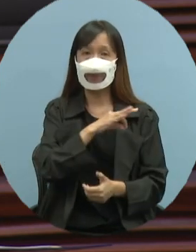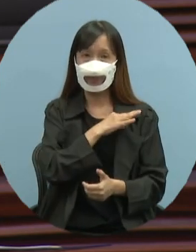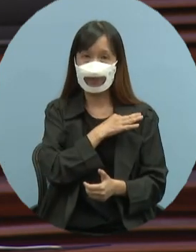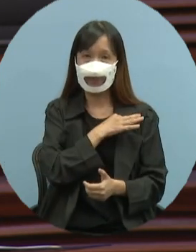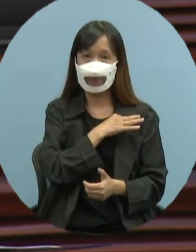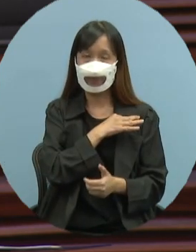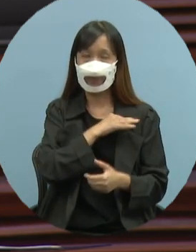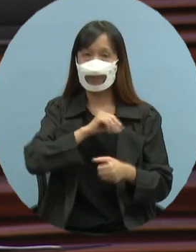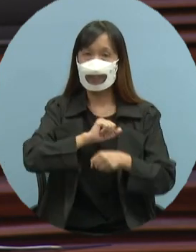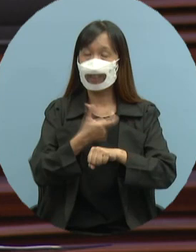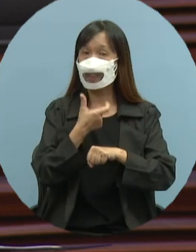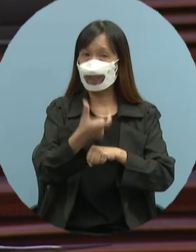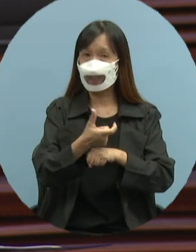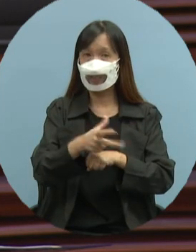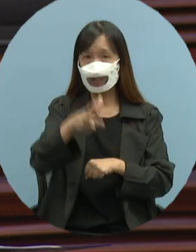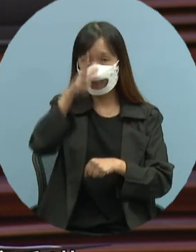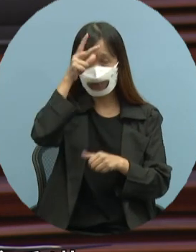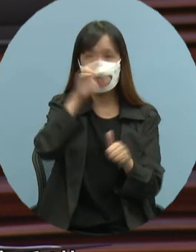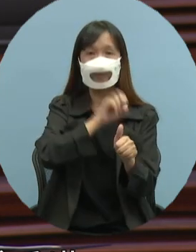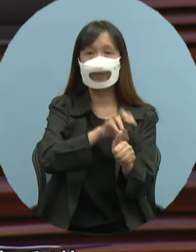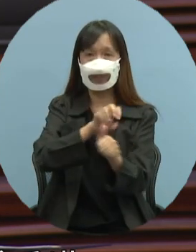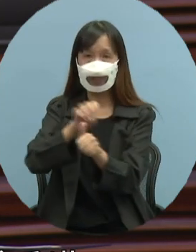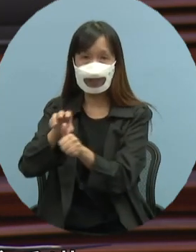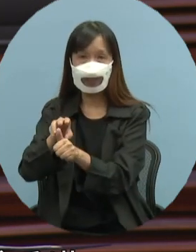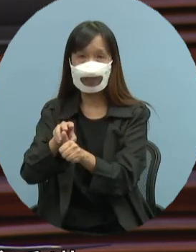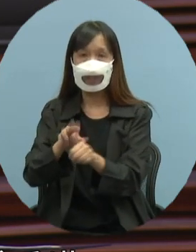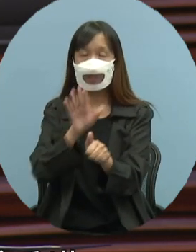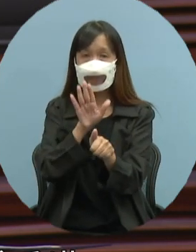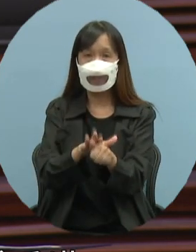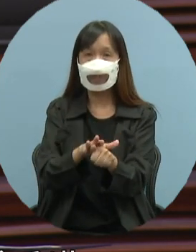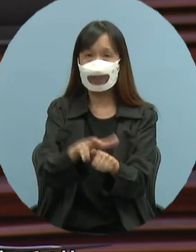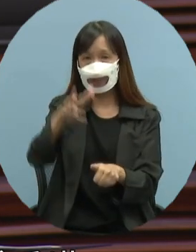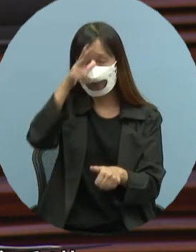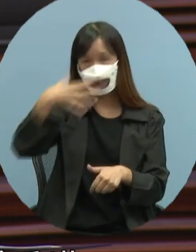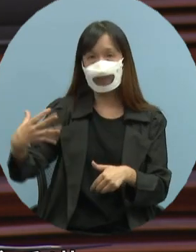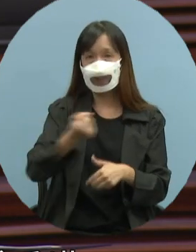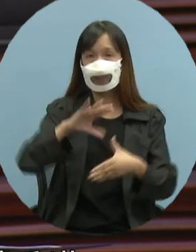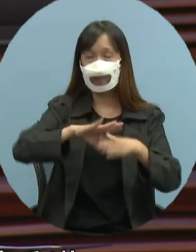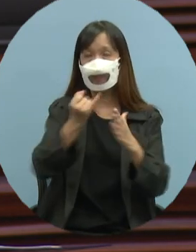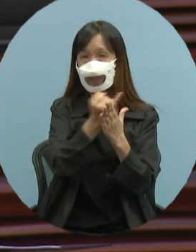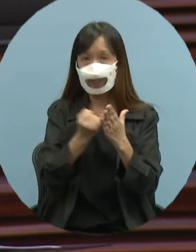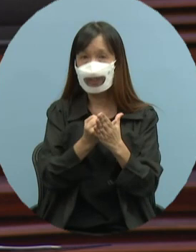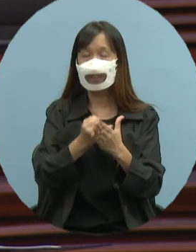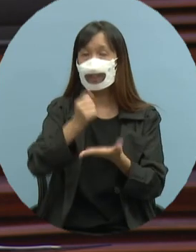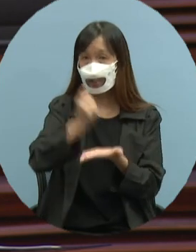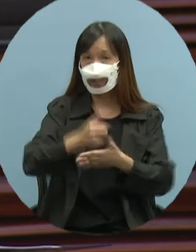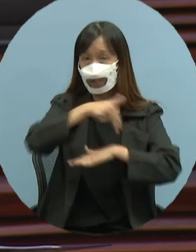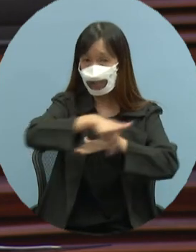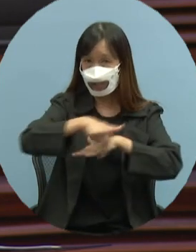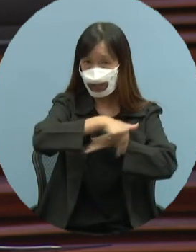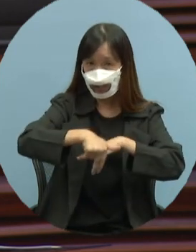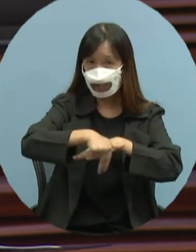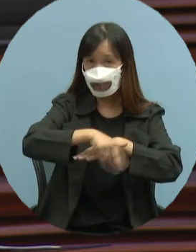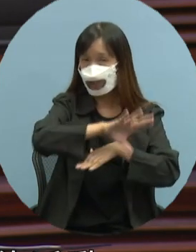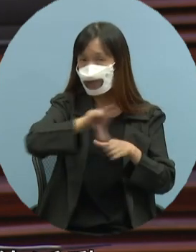金的運作向政府提出意見，協助政府爭取文化藝術盛事落戶香港，包括一些從未在